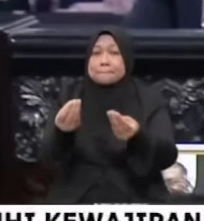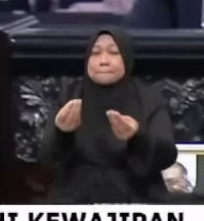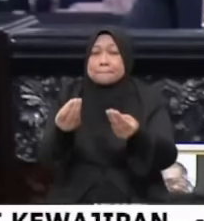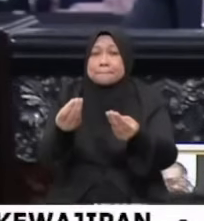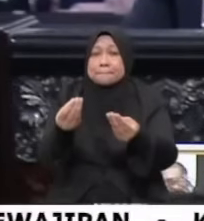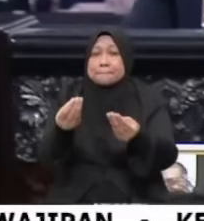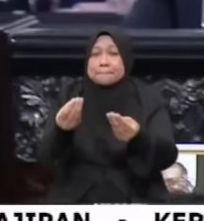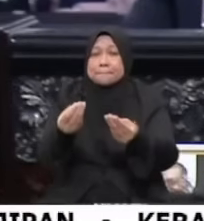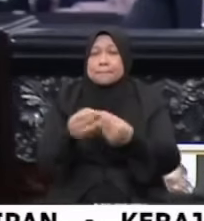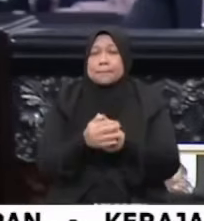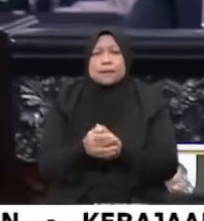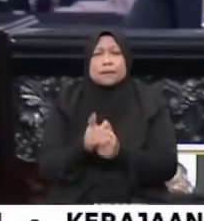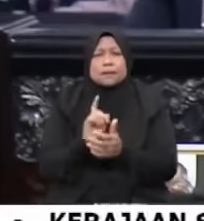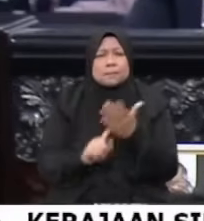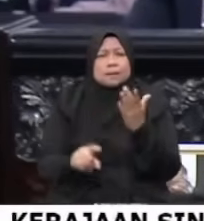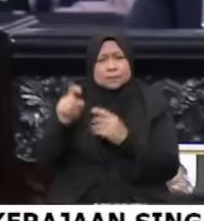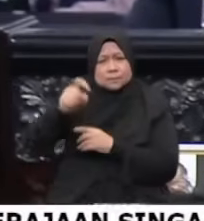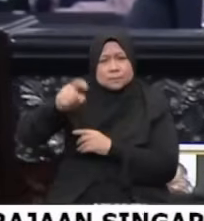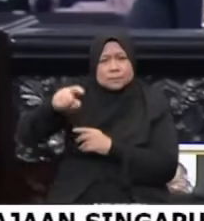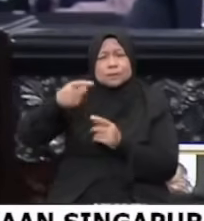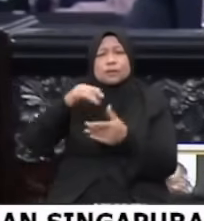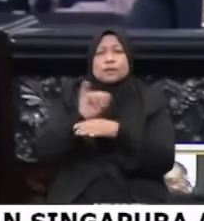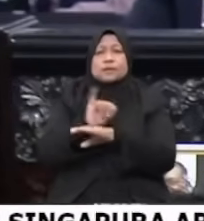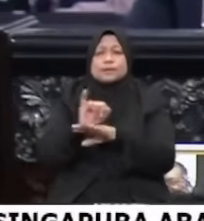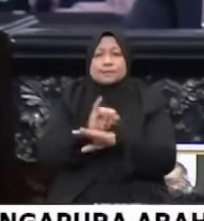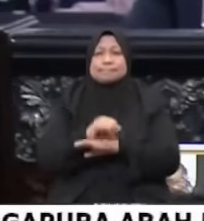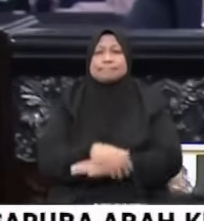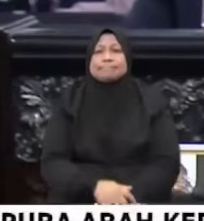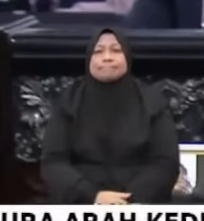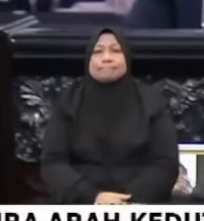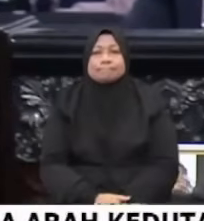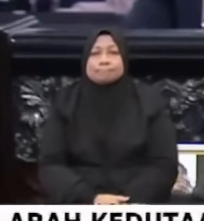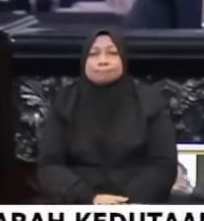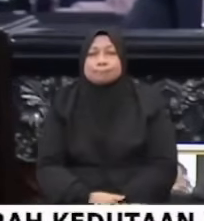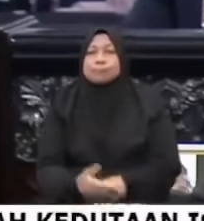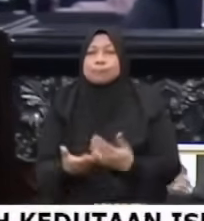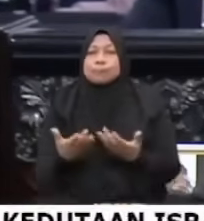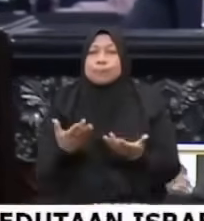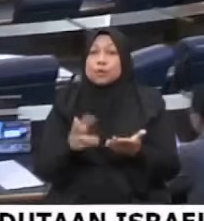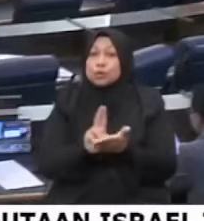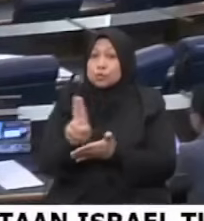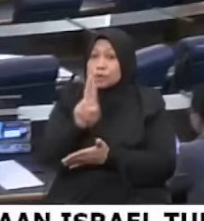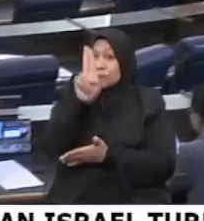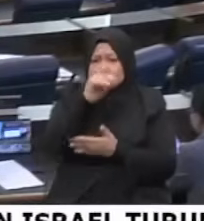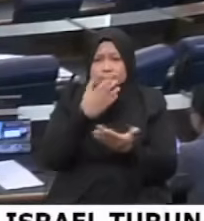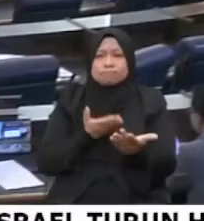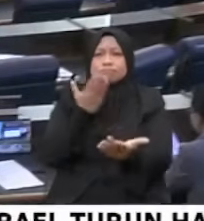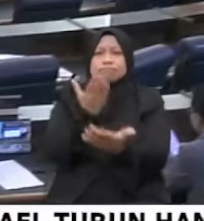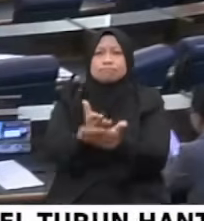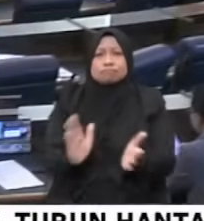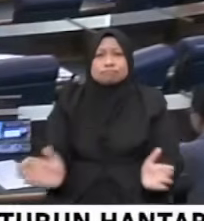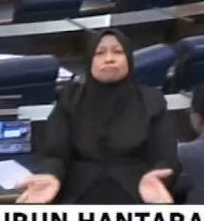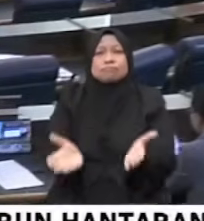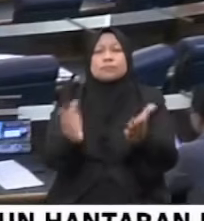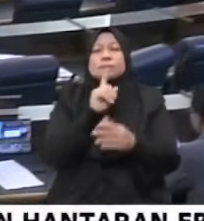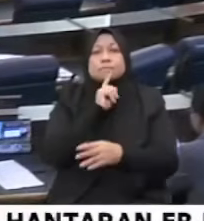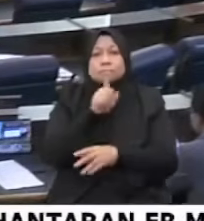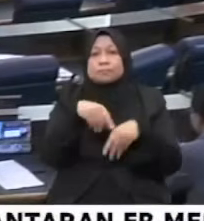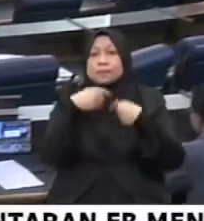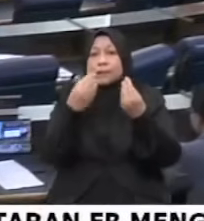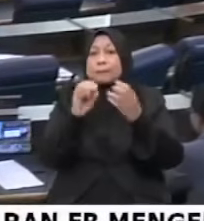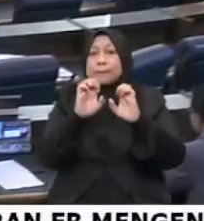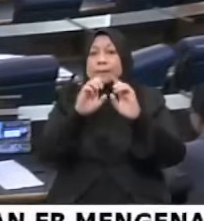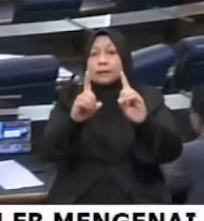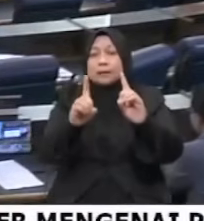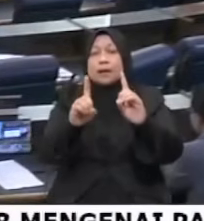memberikan apa yang yang diperlukan oleh industri Universiti juga disaran memberikan apa ni